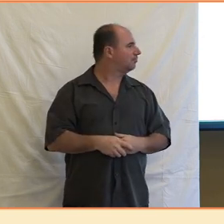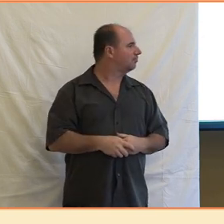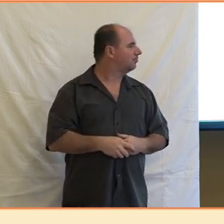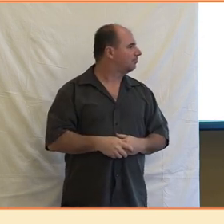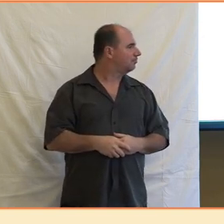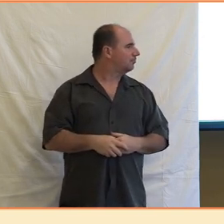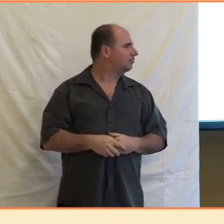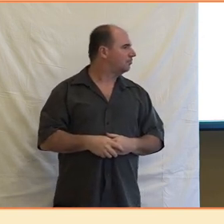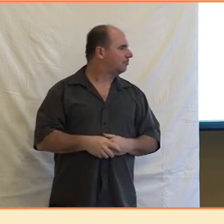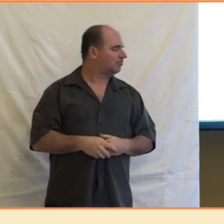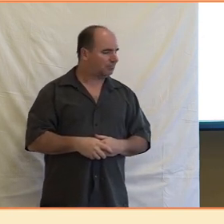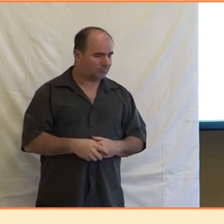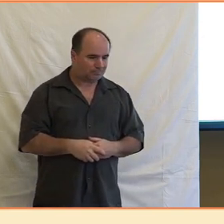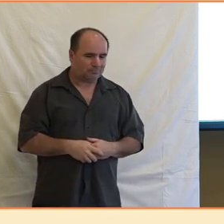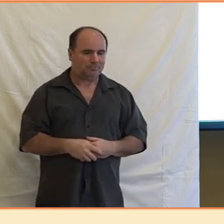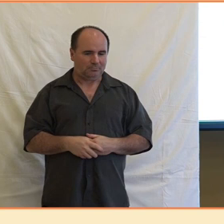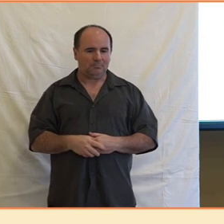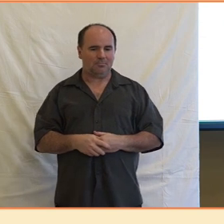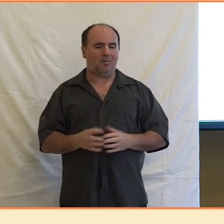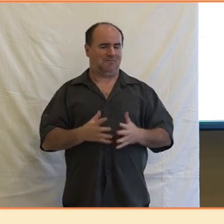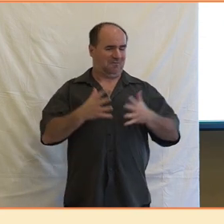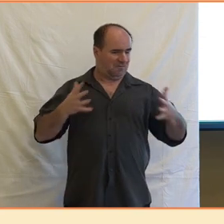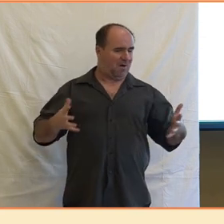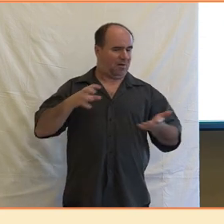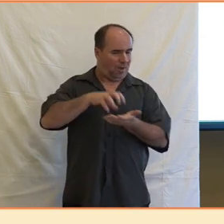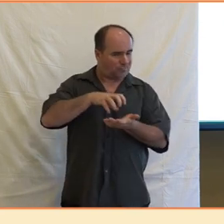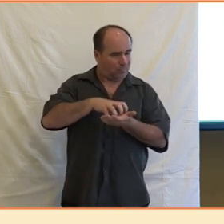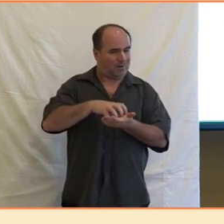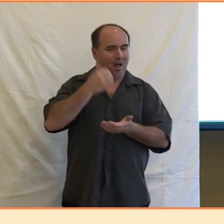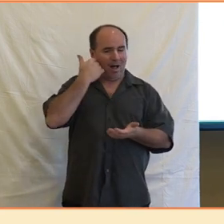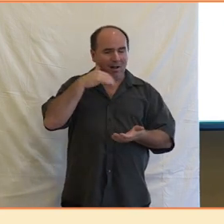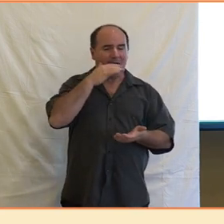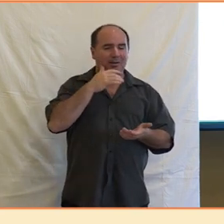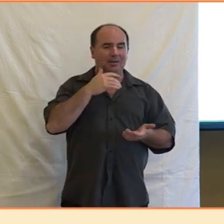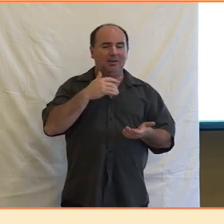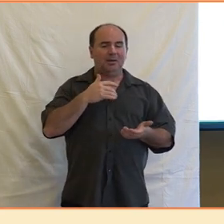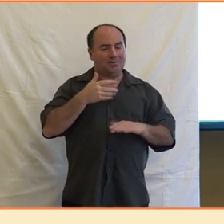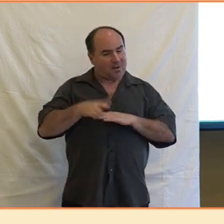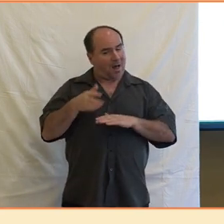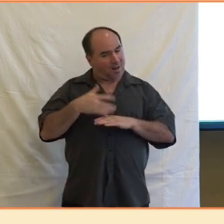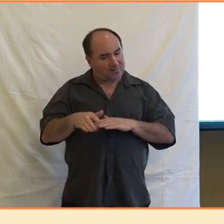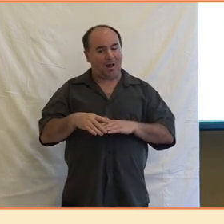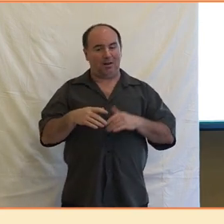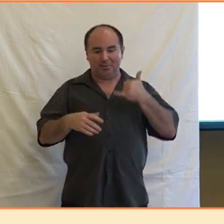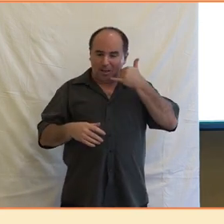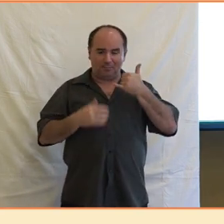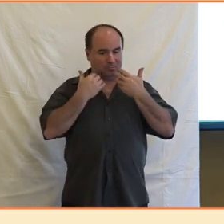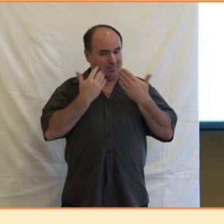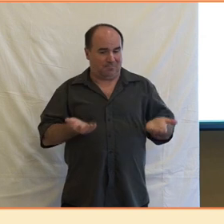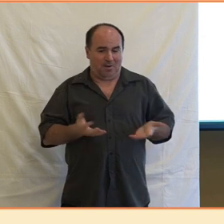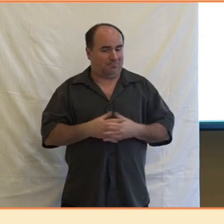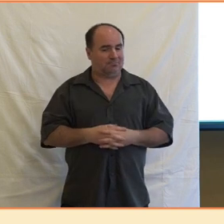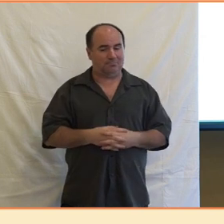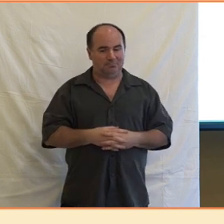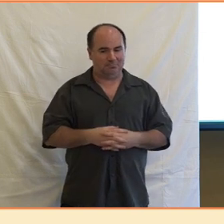nastaven. Nicméně poměrně velká skupina lidí stále chytrý mobilní telefon nemá a vidíte, že například u lidí